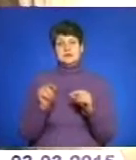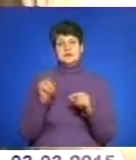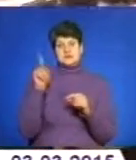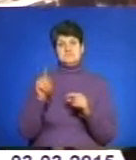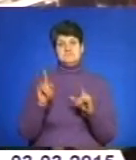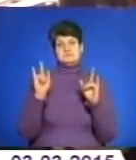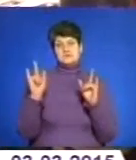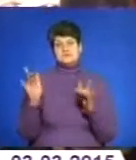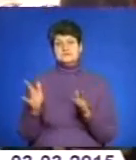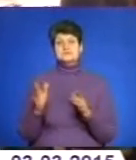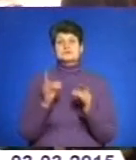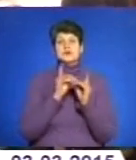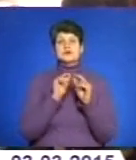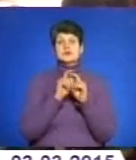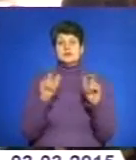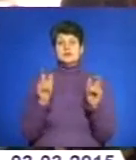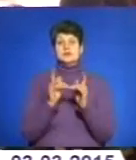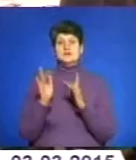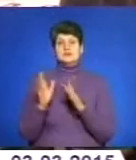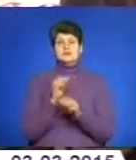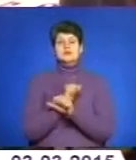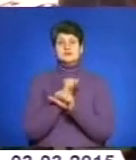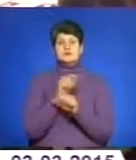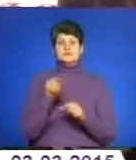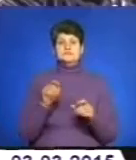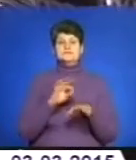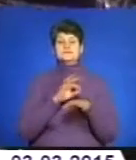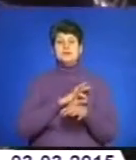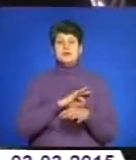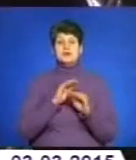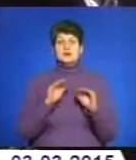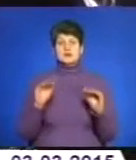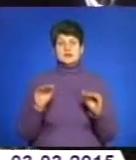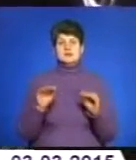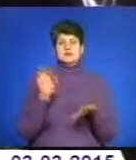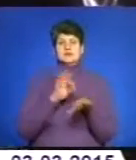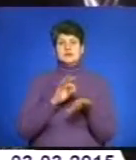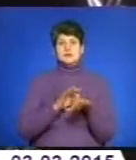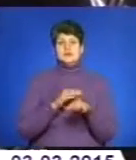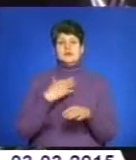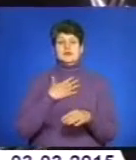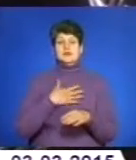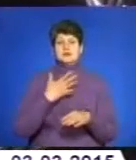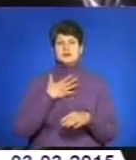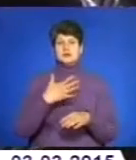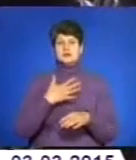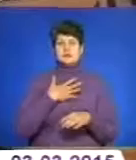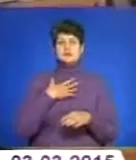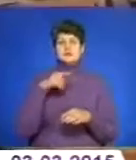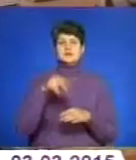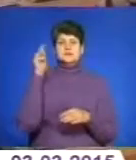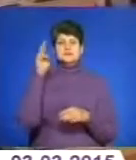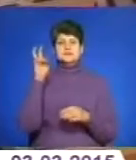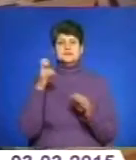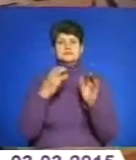круто. Школа-інтернат у Новоайдарі санаторна. Тут виховуються діти із захворюванням органів дихання. Сьогодні тут навчається 275